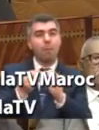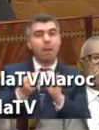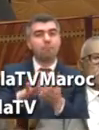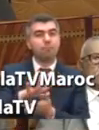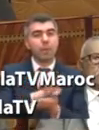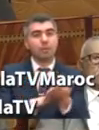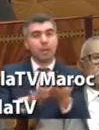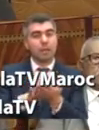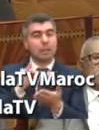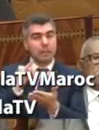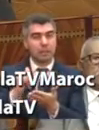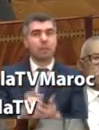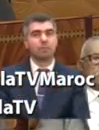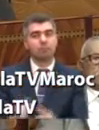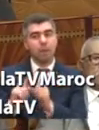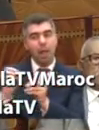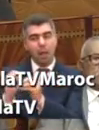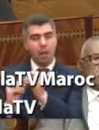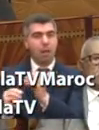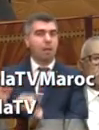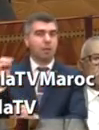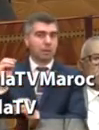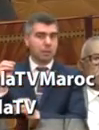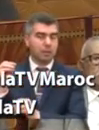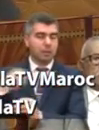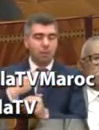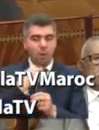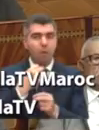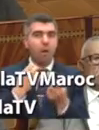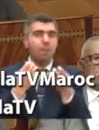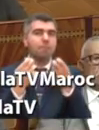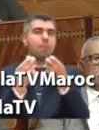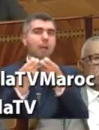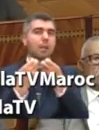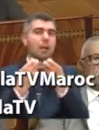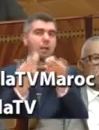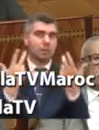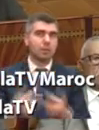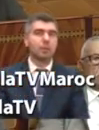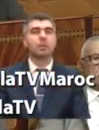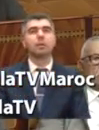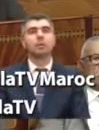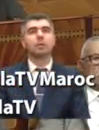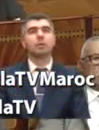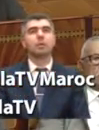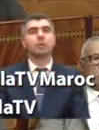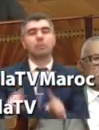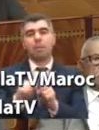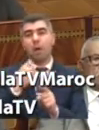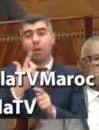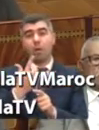اولا غلاء المواد العلفيه، على سبيل المثال النخالة مازال السيد الوزير كدير جدراه فاصلة